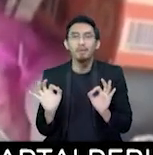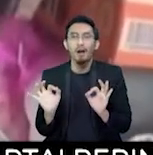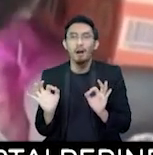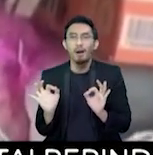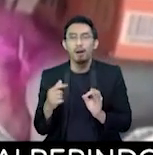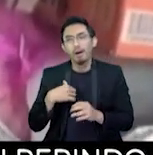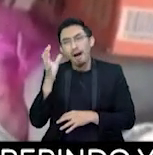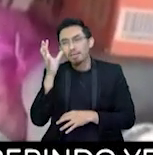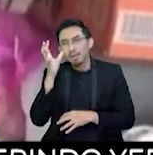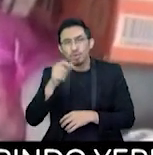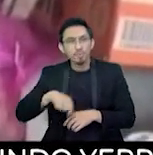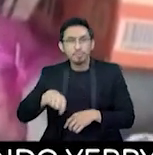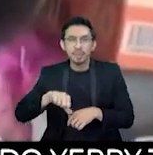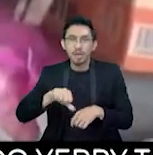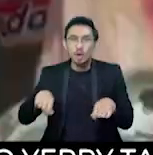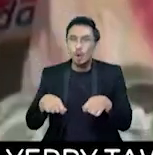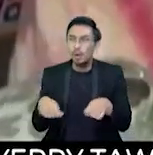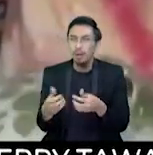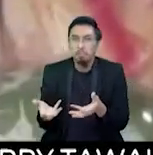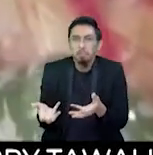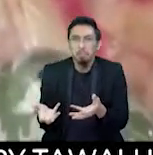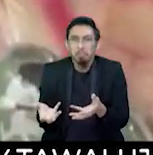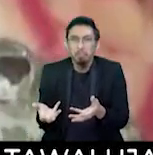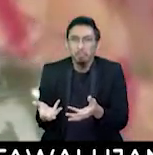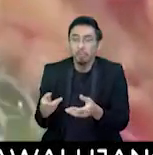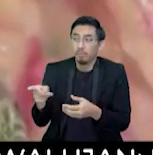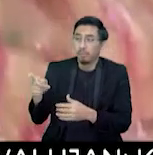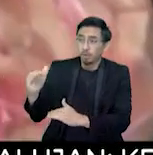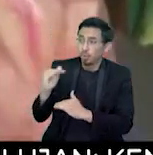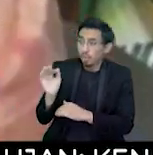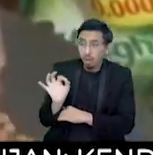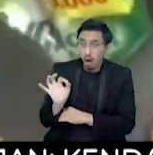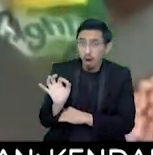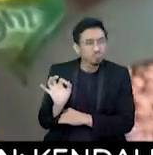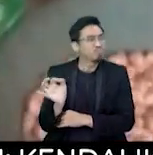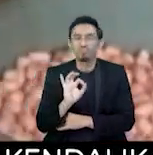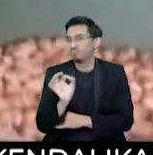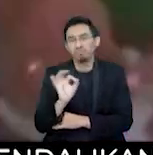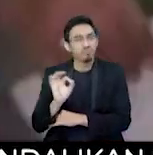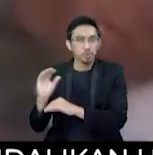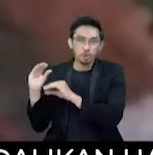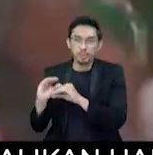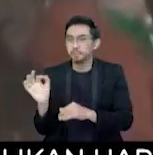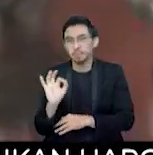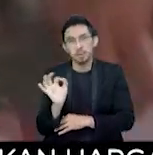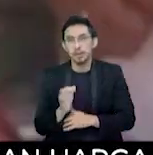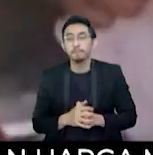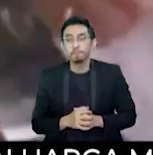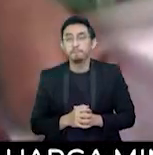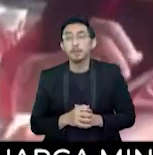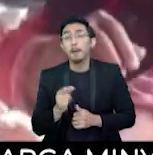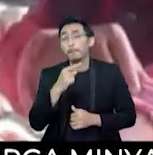sabetan distributor belum belum kesulitan mendapatkan minyak goreng kemasan sudah dirasakan warga sejak beberapa pekan